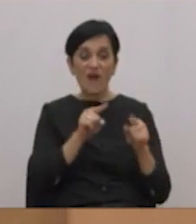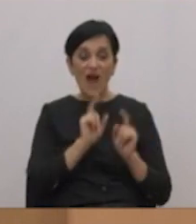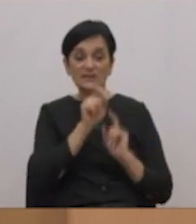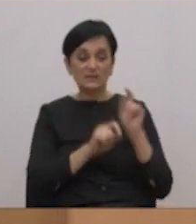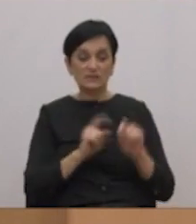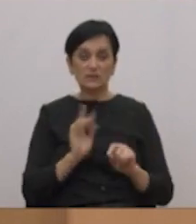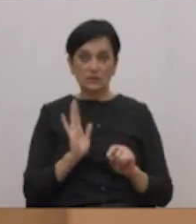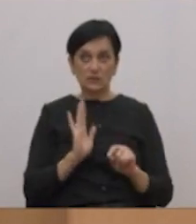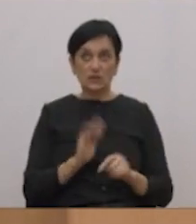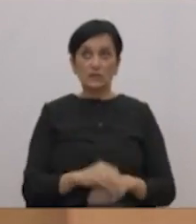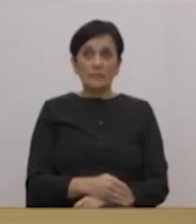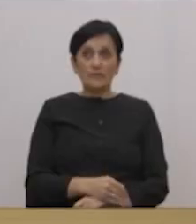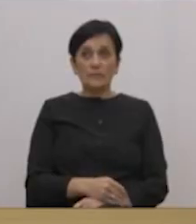gamartleba.